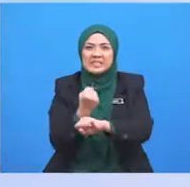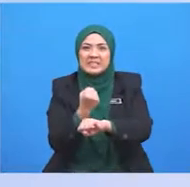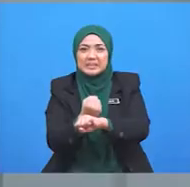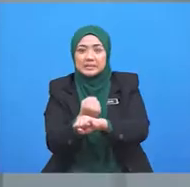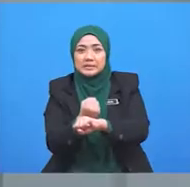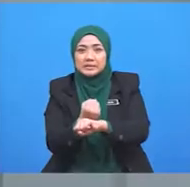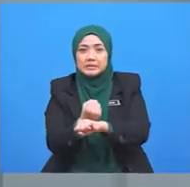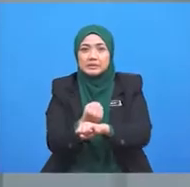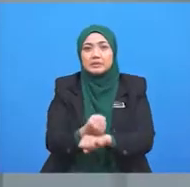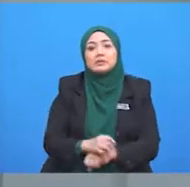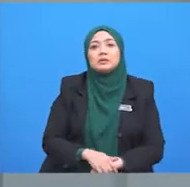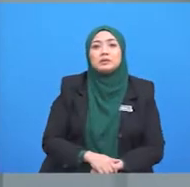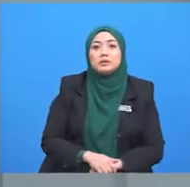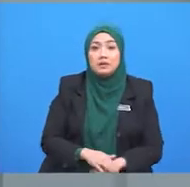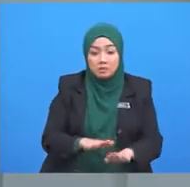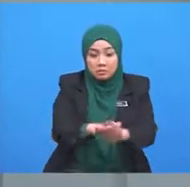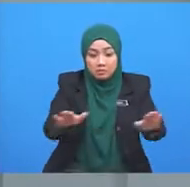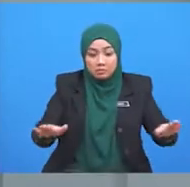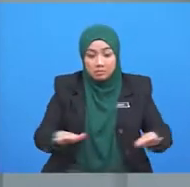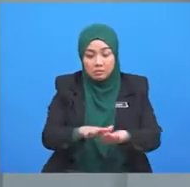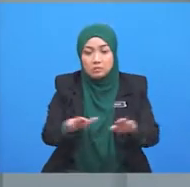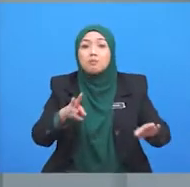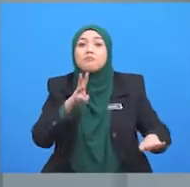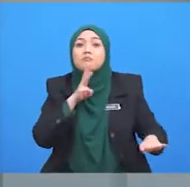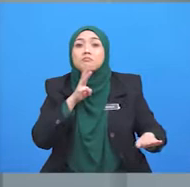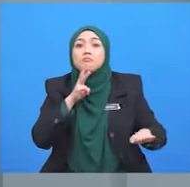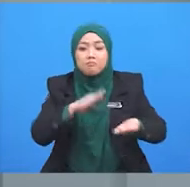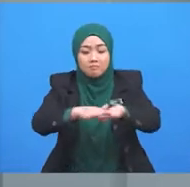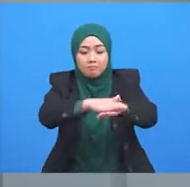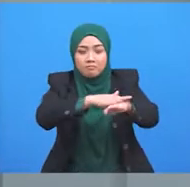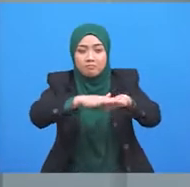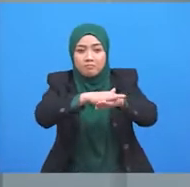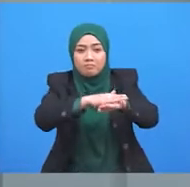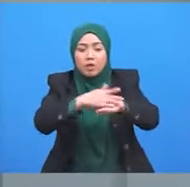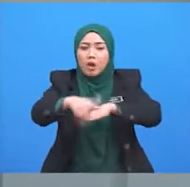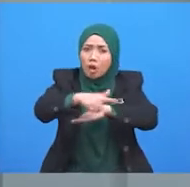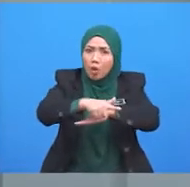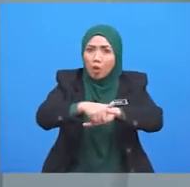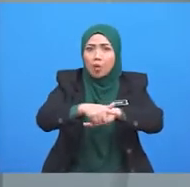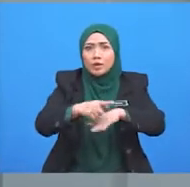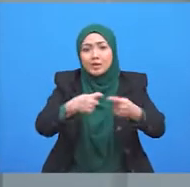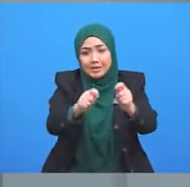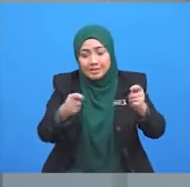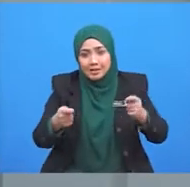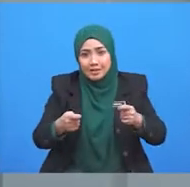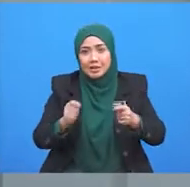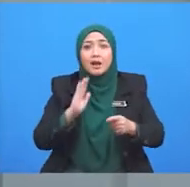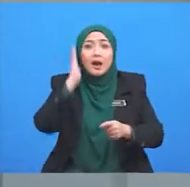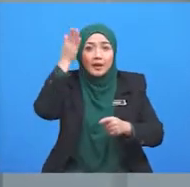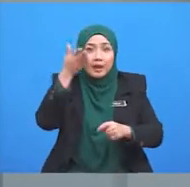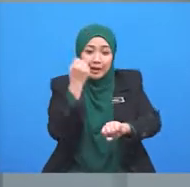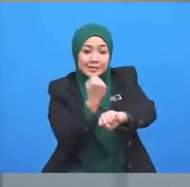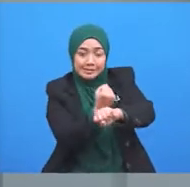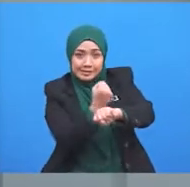menyebabkan bahagian permukaan air sungai, tasik serta laut akan membeku.